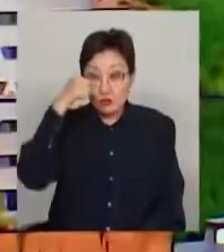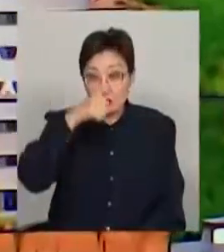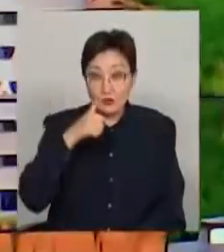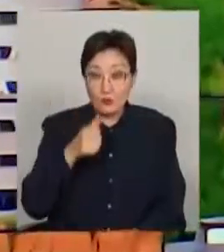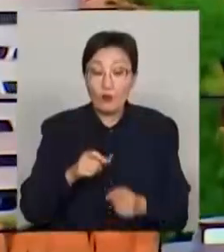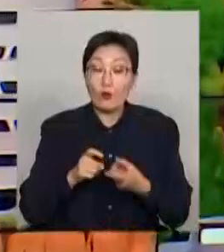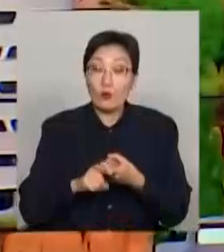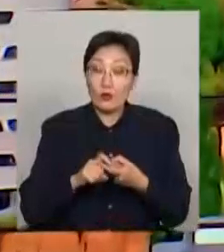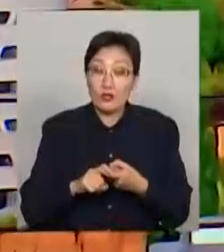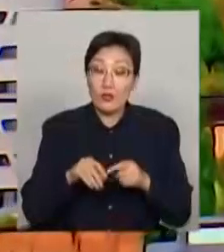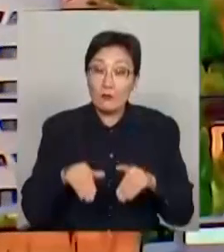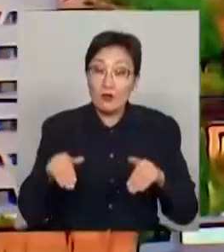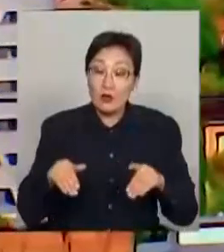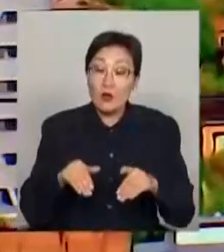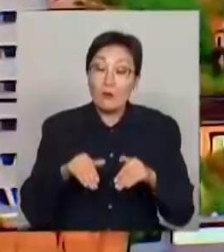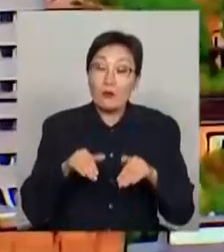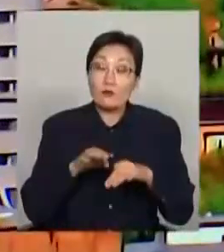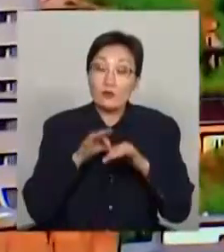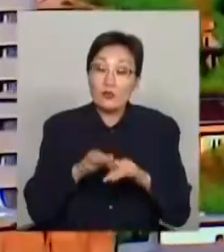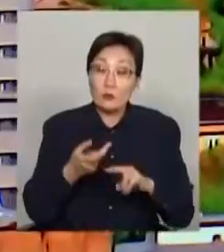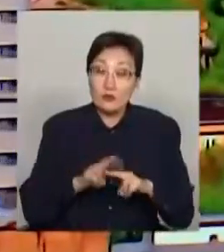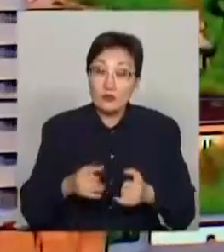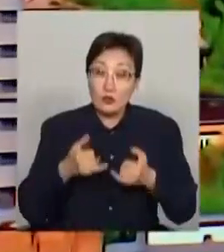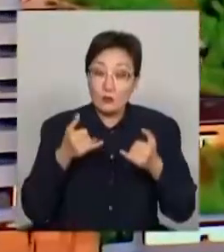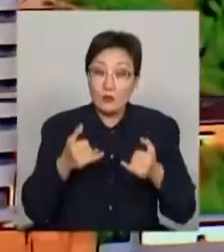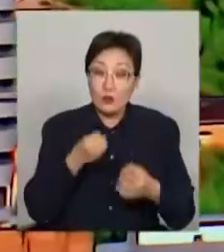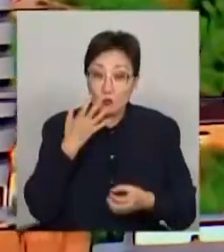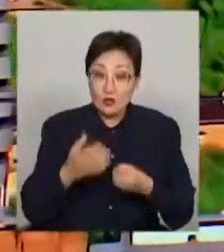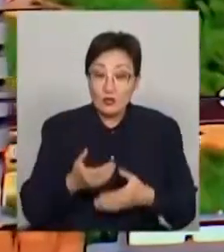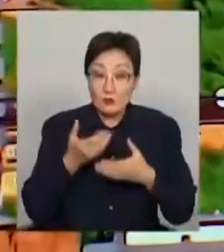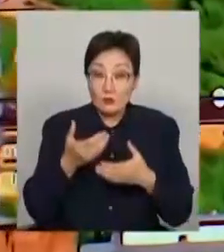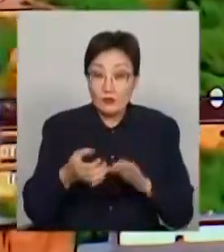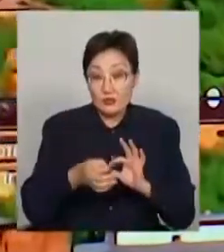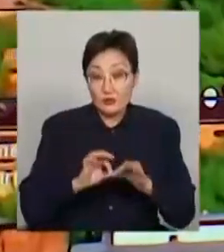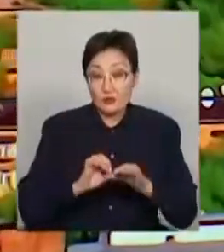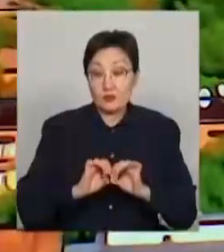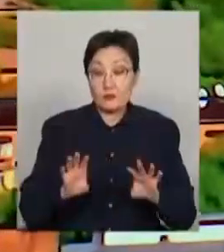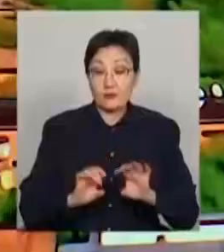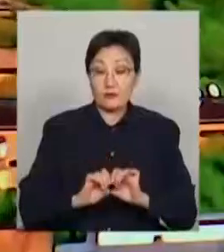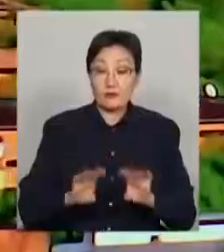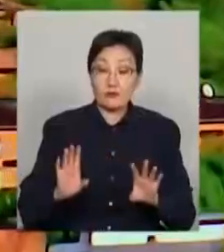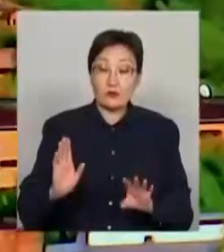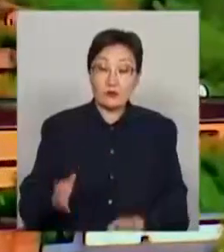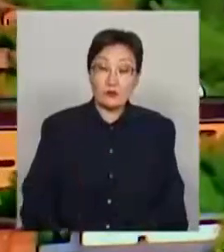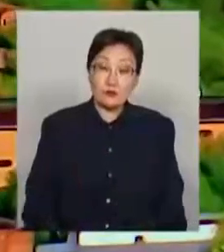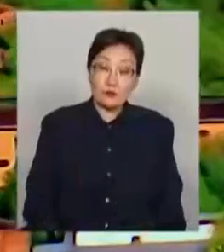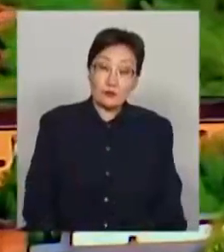шеру өтті. Іс-шараға қатысушылар оның рухына тағзым етіп гүл шоқтарын қойды. Толығырақ әріптесім Мерей Қанапиянов